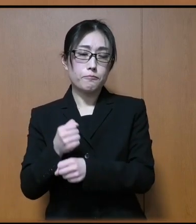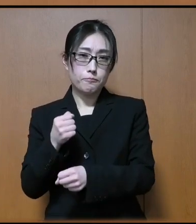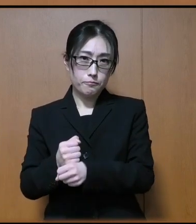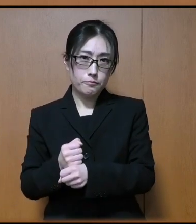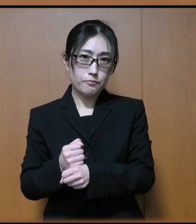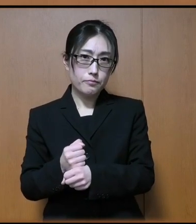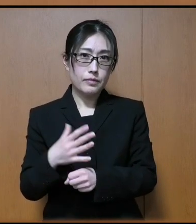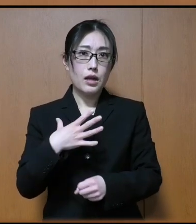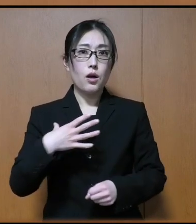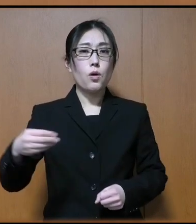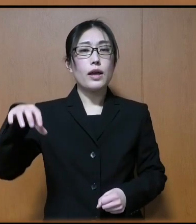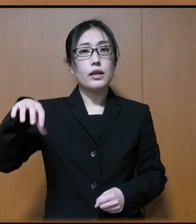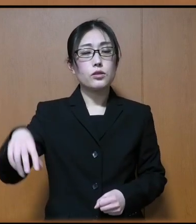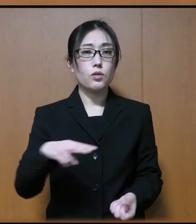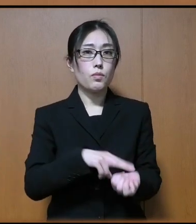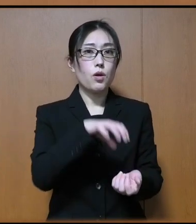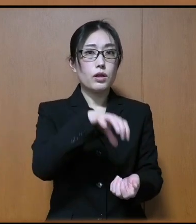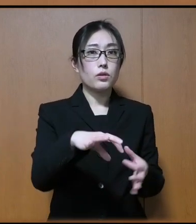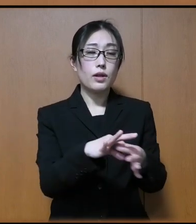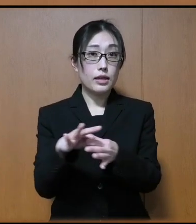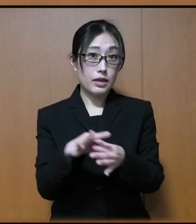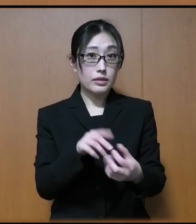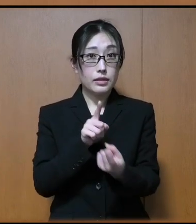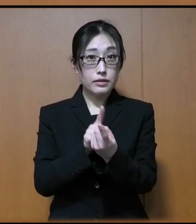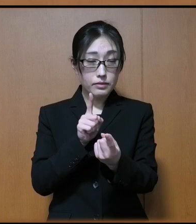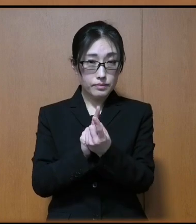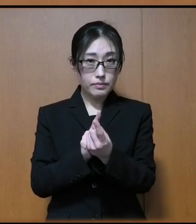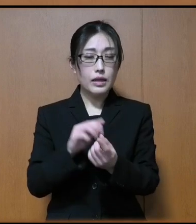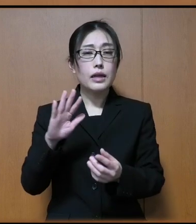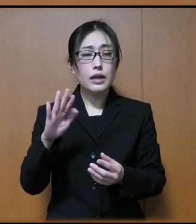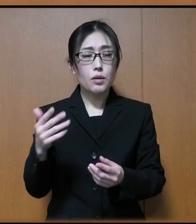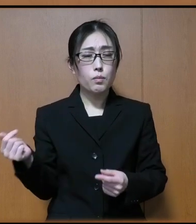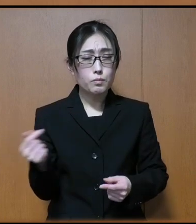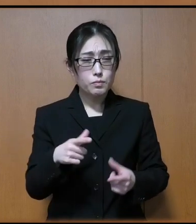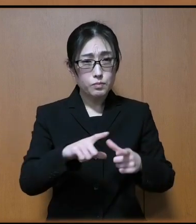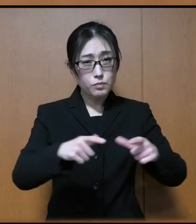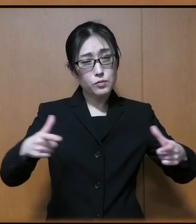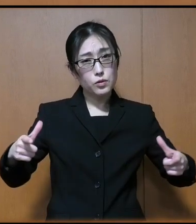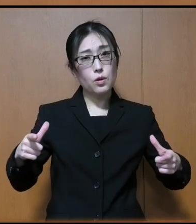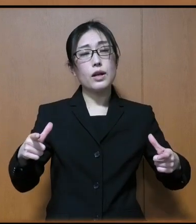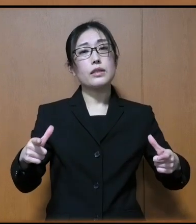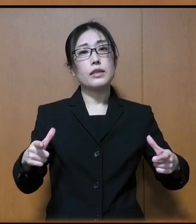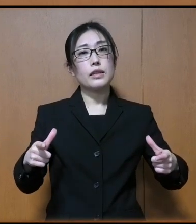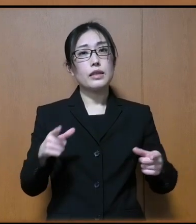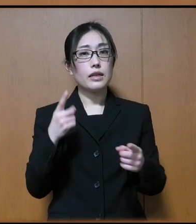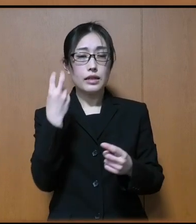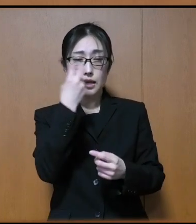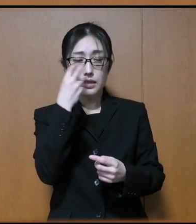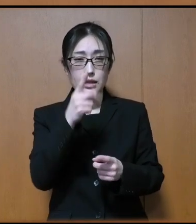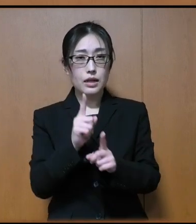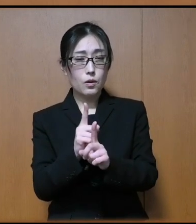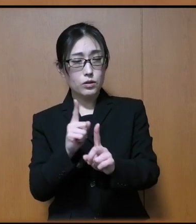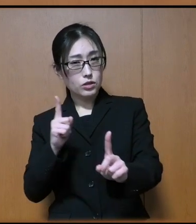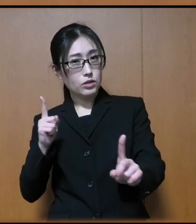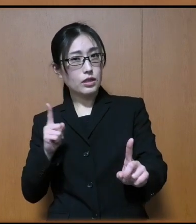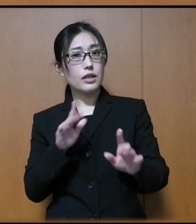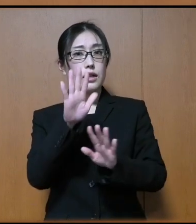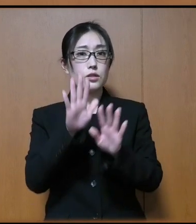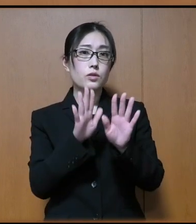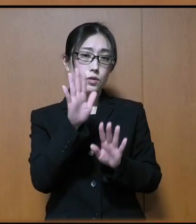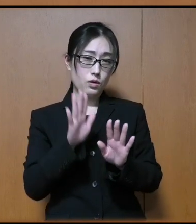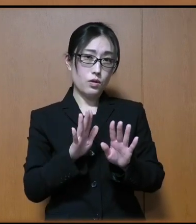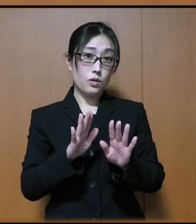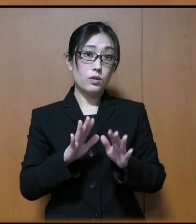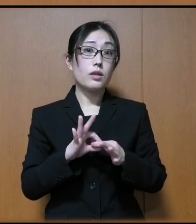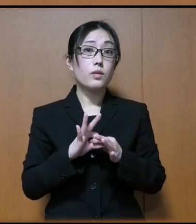が、急激な感染者の増加に疫学調査等が追いつかない状況となっていることから、市の保健